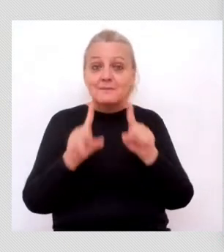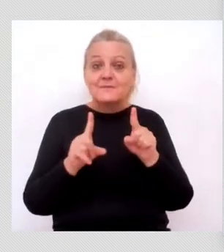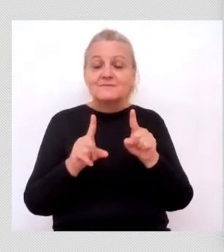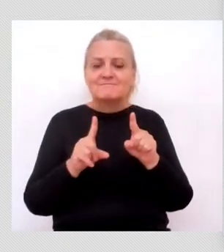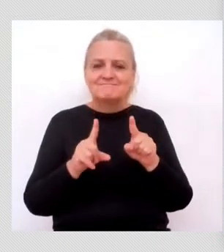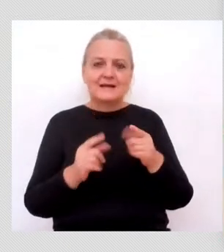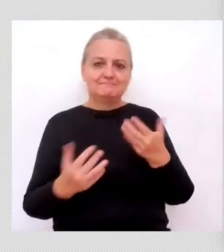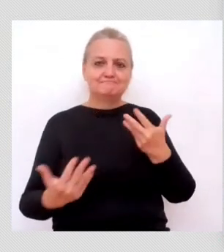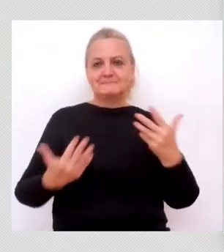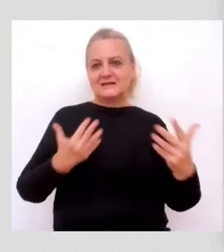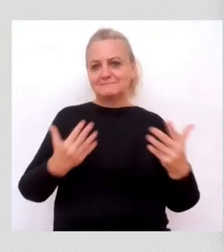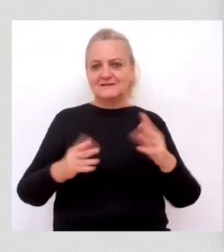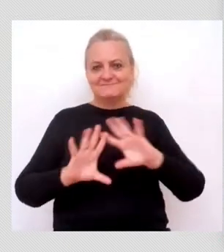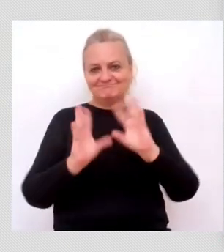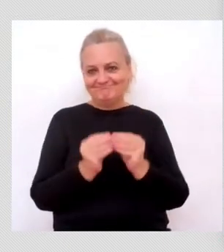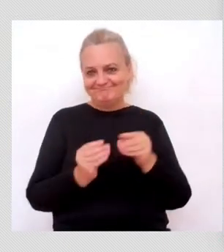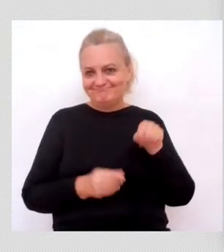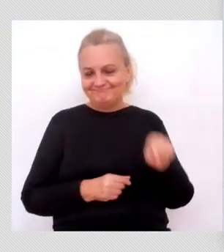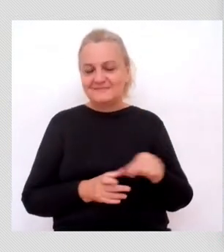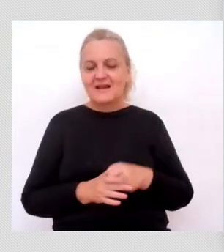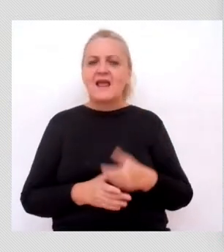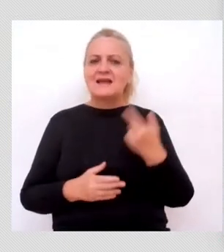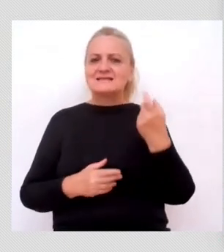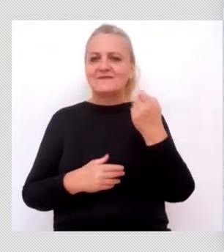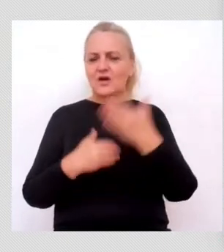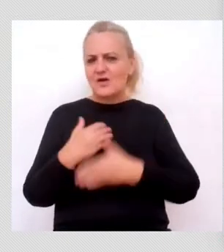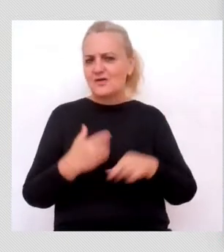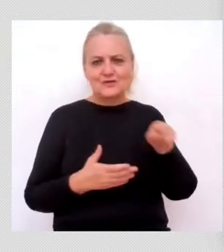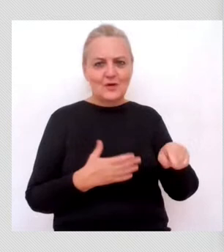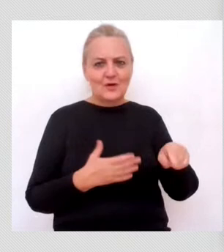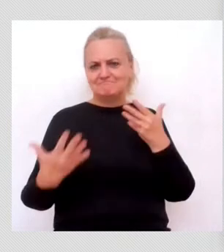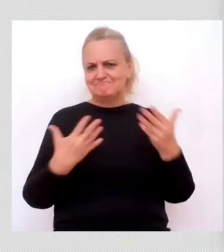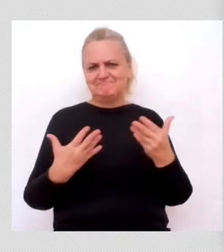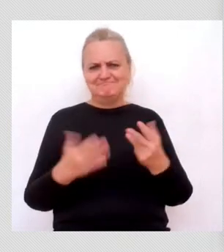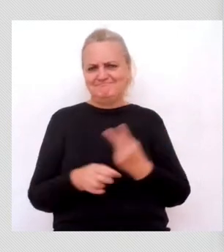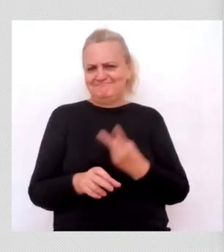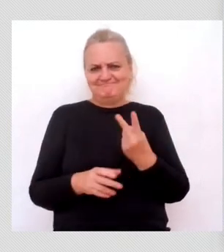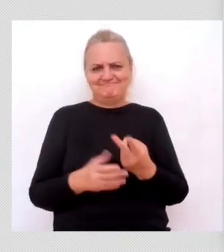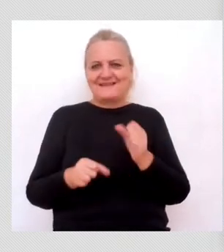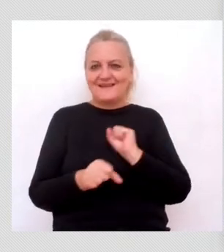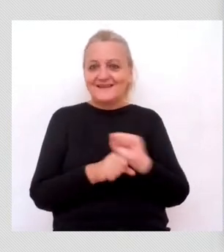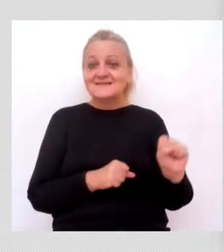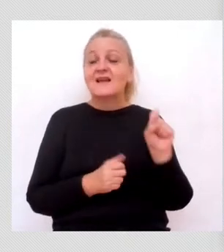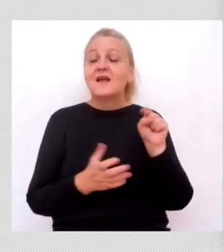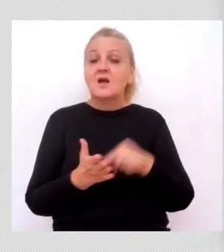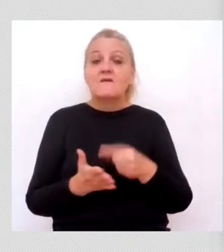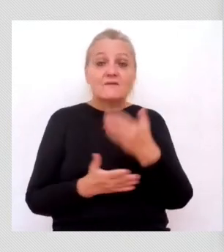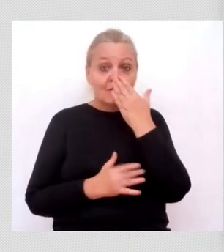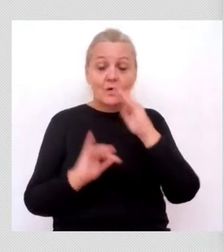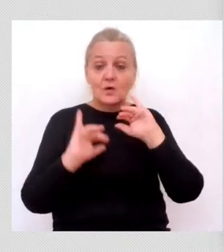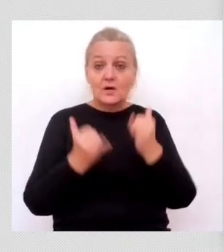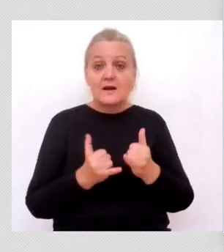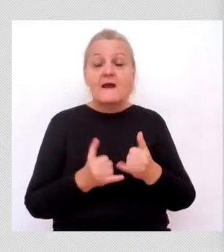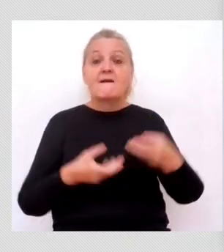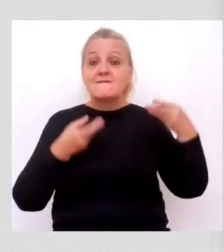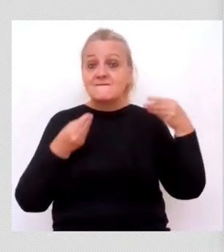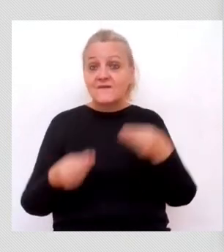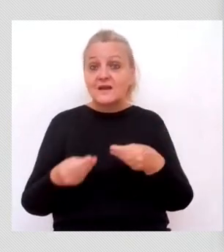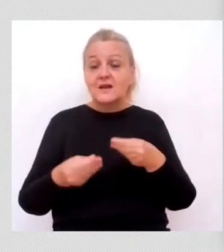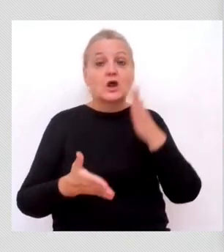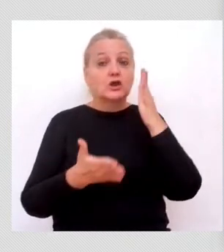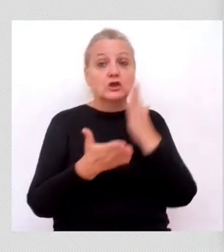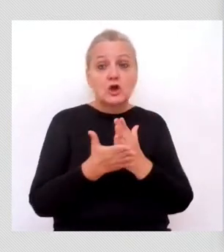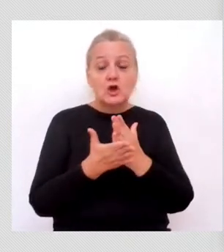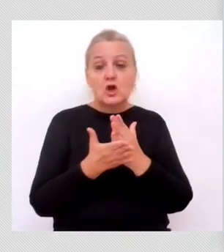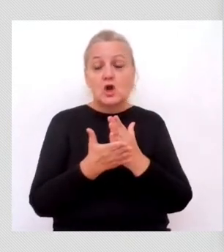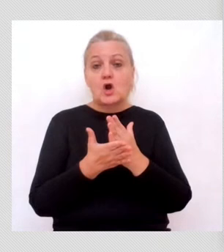iluzoryczne. Już kończę. To jest iluzoryczne. Mamy paradoks, który polega na tym, że przywiązanie do finansowania tylko